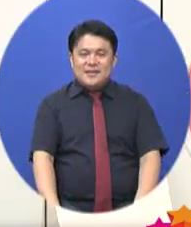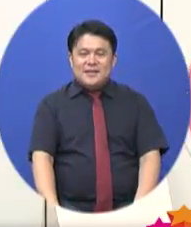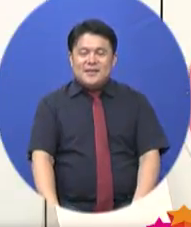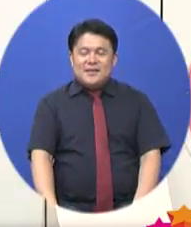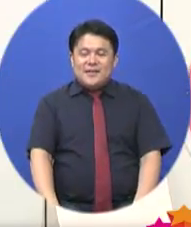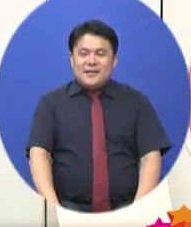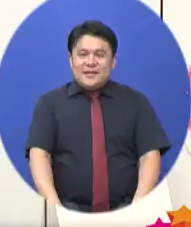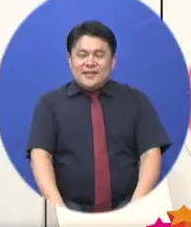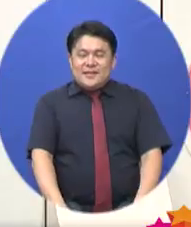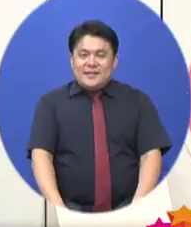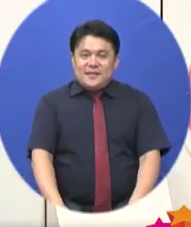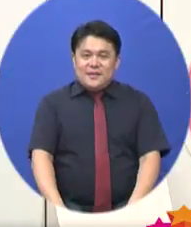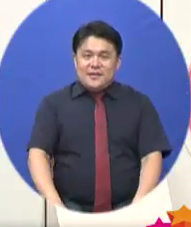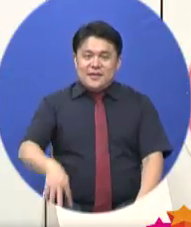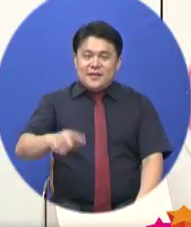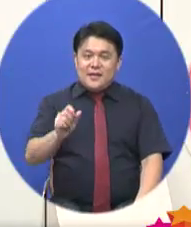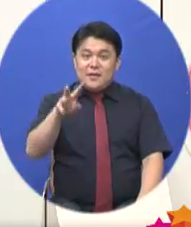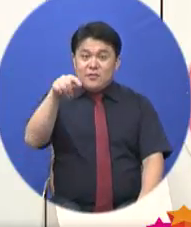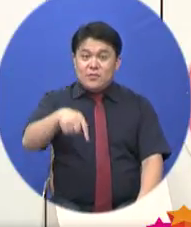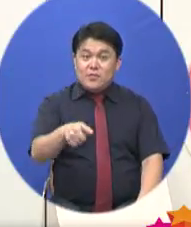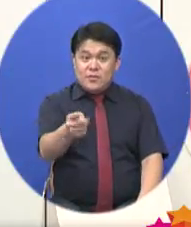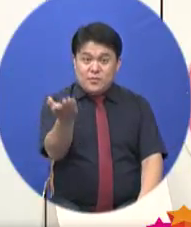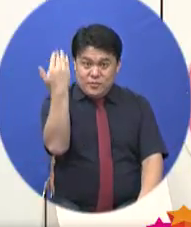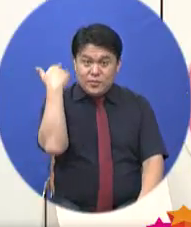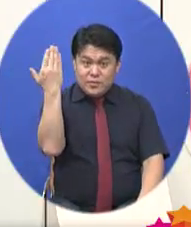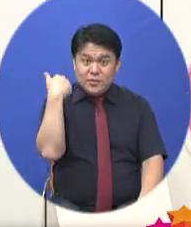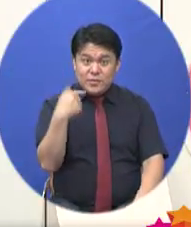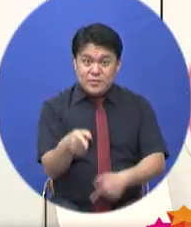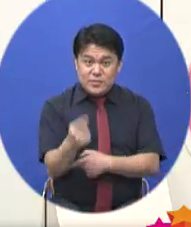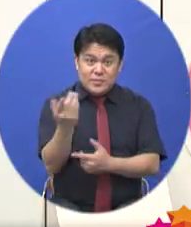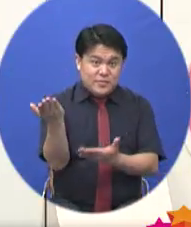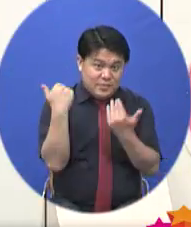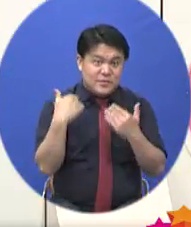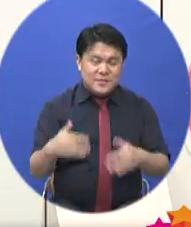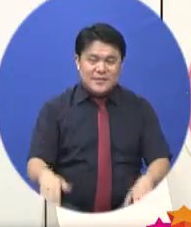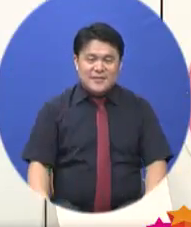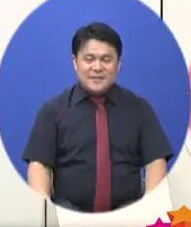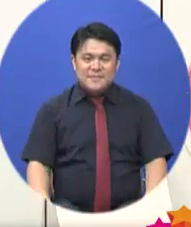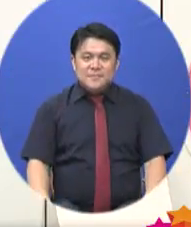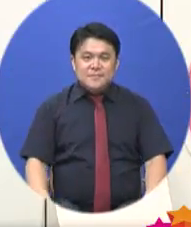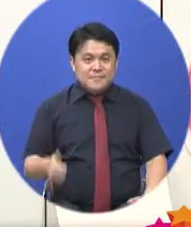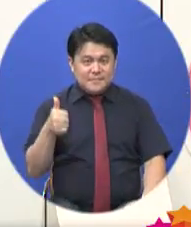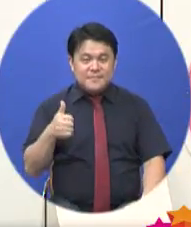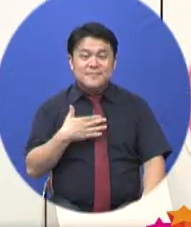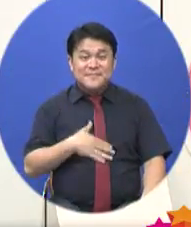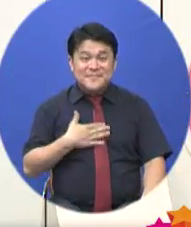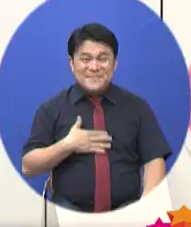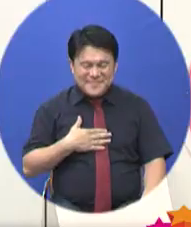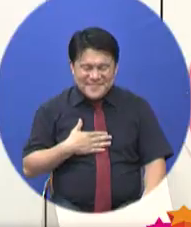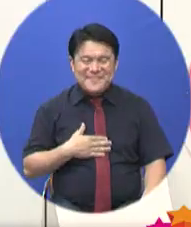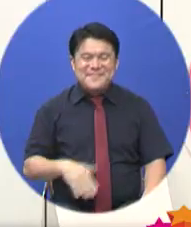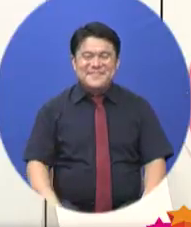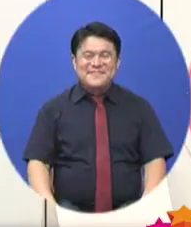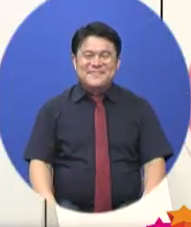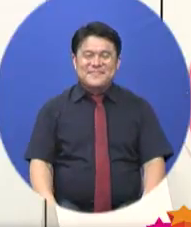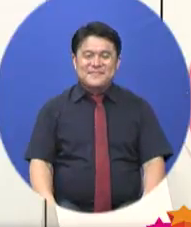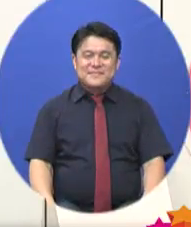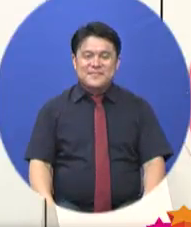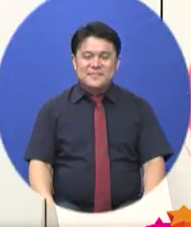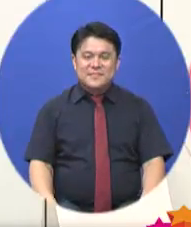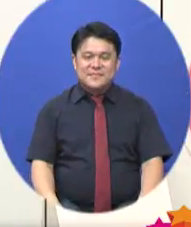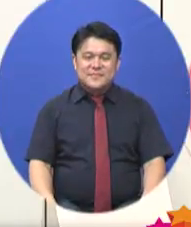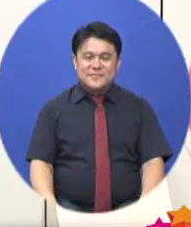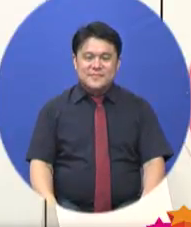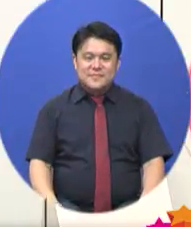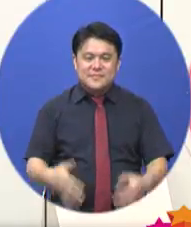네. 송봉수 씨 당분자 한번 월사에 가서 한번 나오셔서 한번 낚시 한번 해보세요. 좋아요. 아유 좋습니다. 좋습니다.